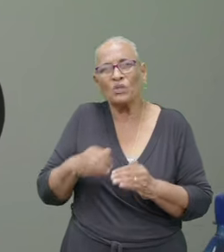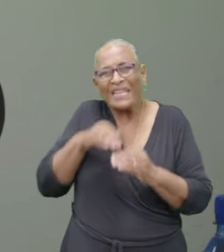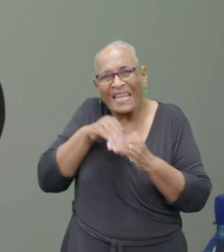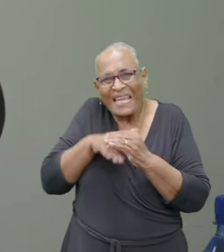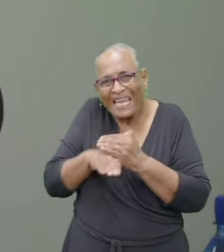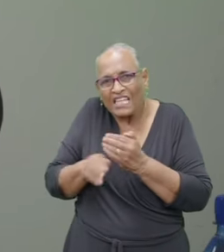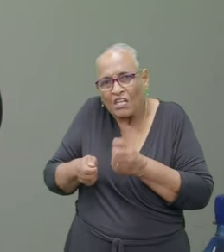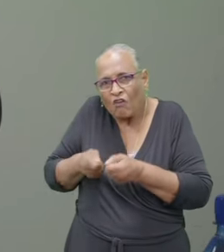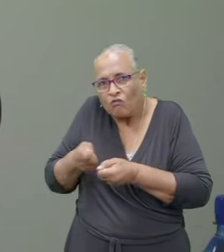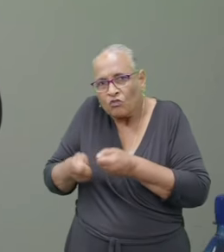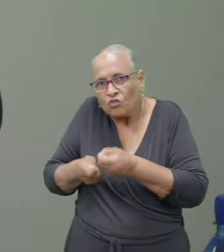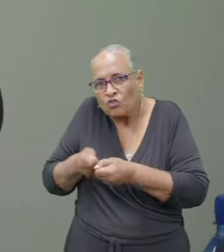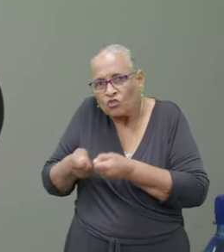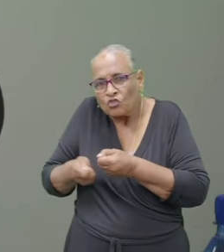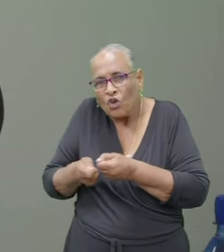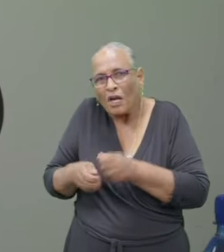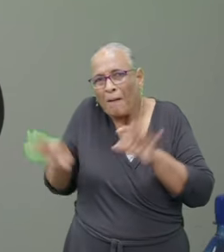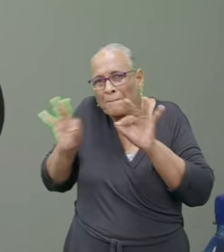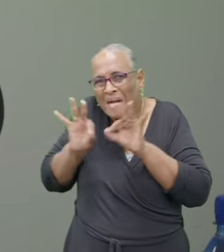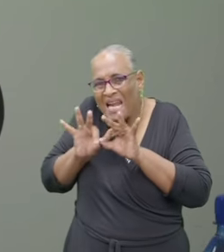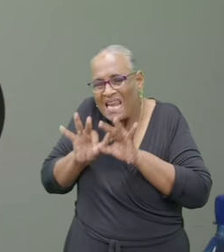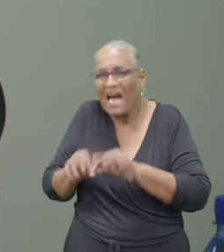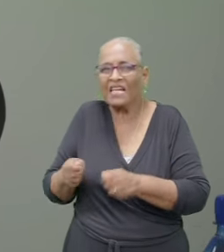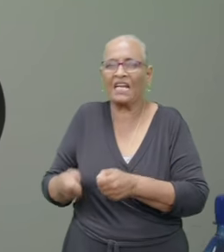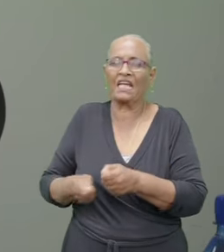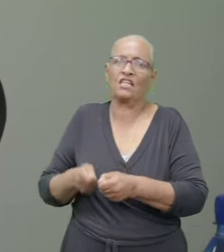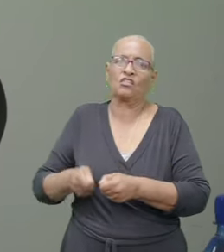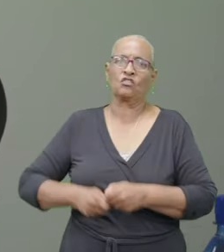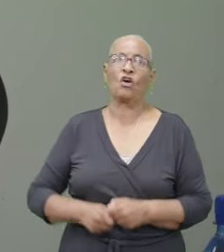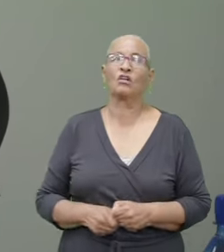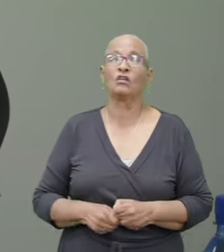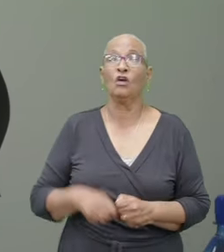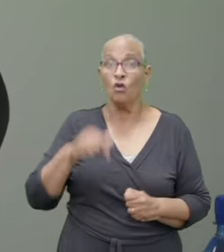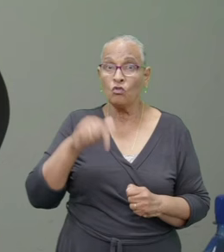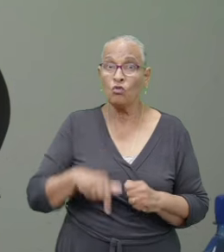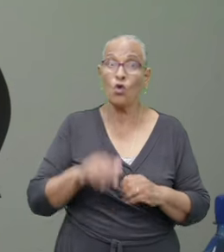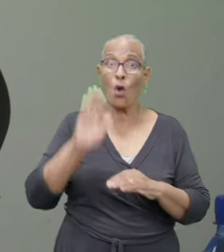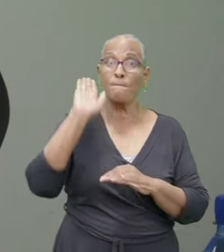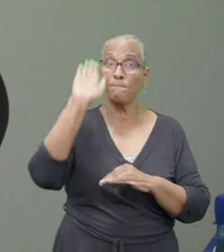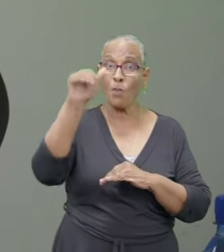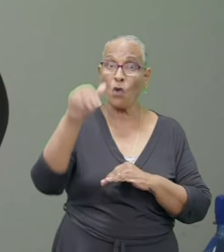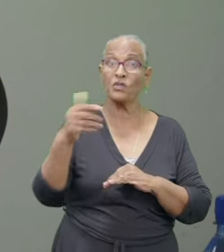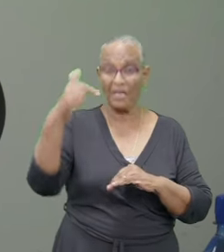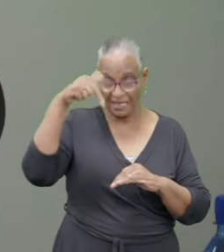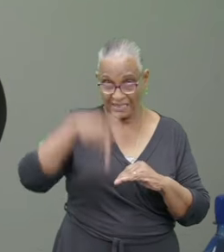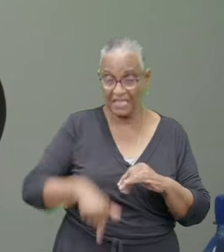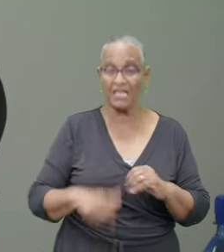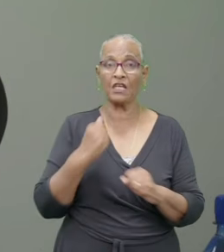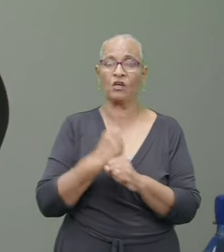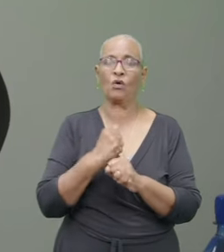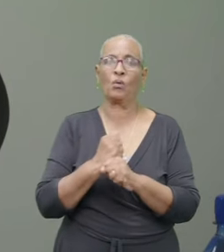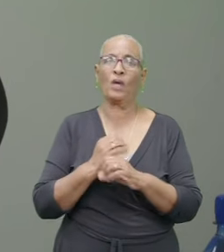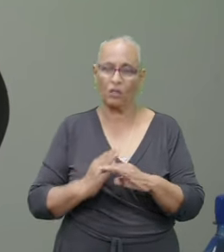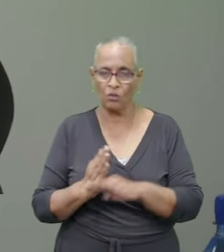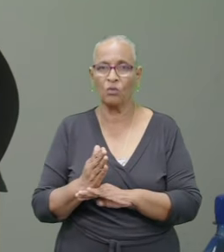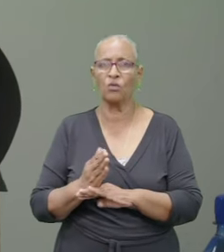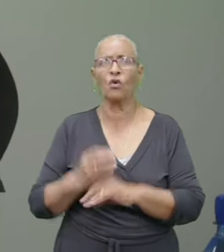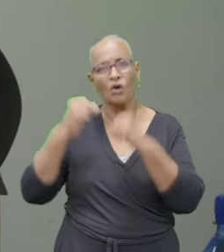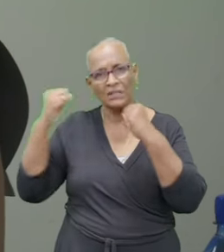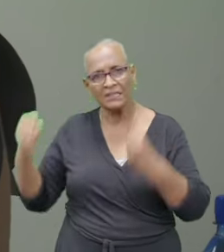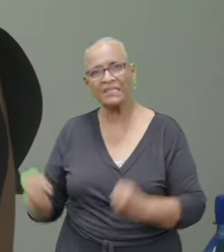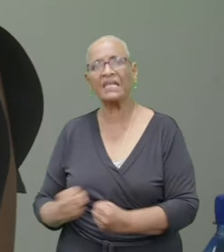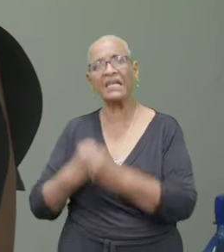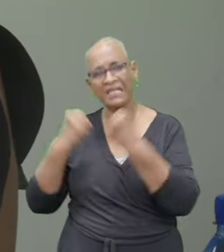afdeling. We hebben er ook gegeven moment nog steeds de Filipijnen. En we zijn hiermee inderdaad bezig om de job te trainen. U